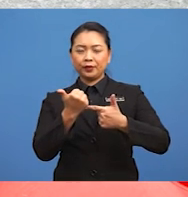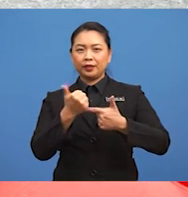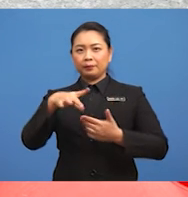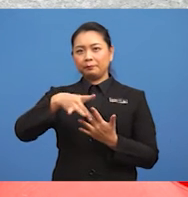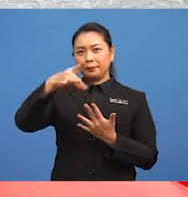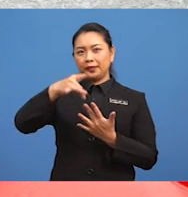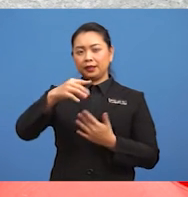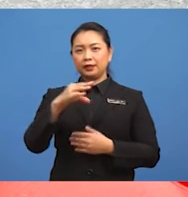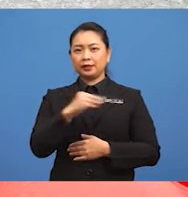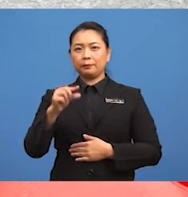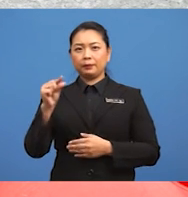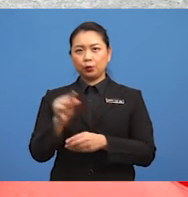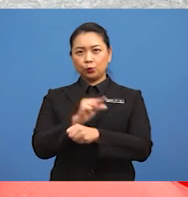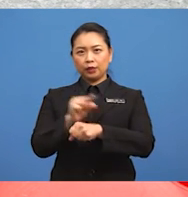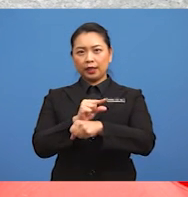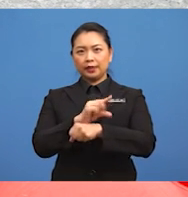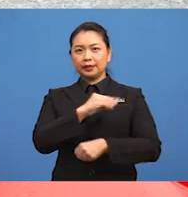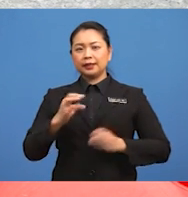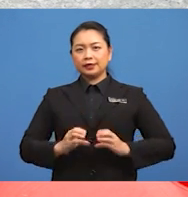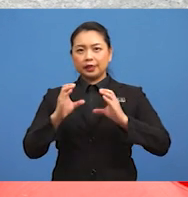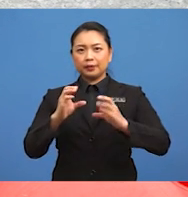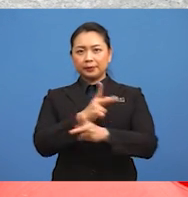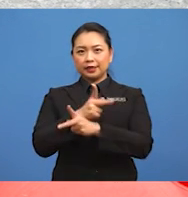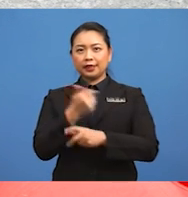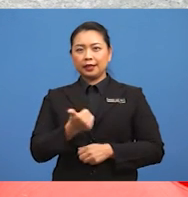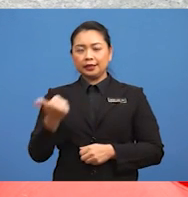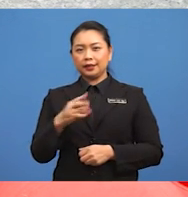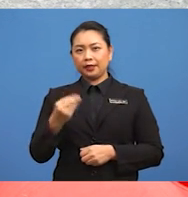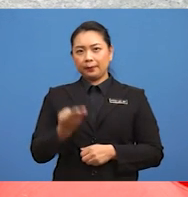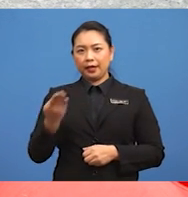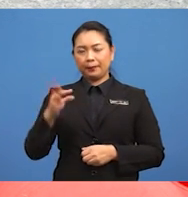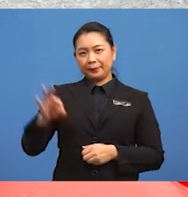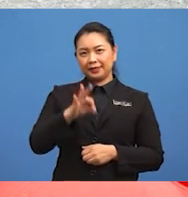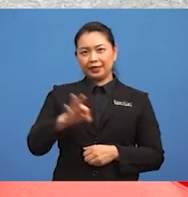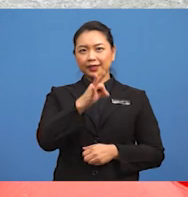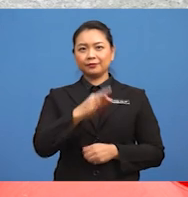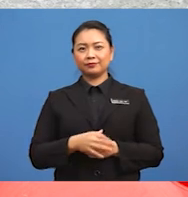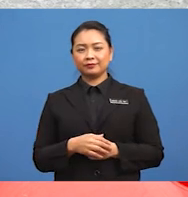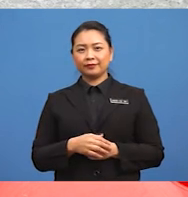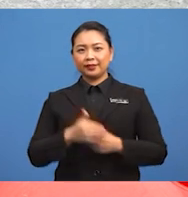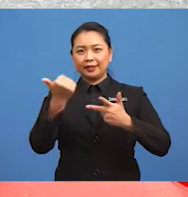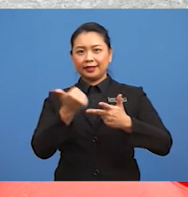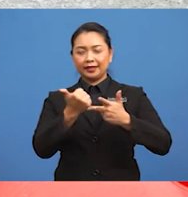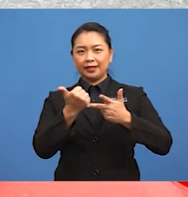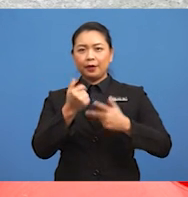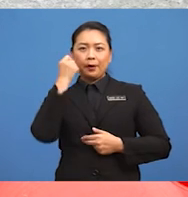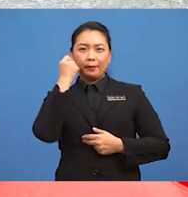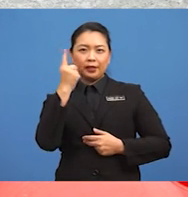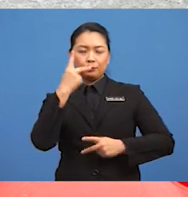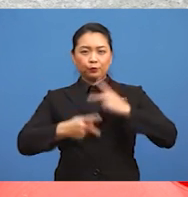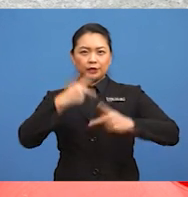Kedua, pemilihan dan penggunaan serta cara penjagaan alatan dan bahan menjahit.